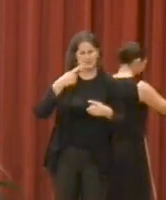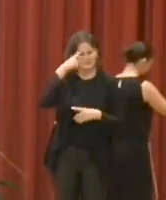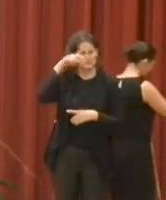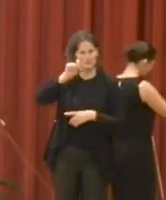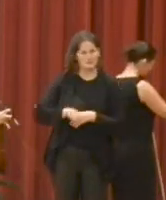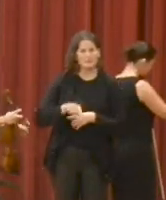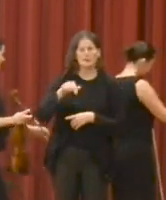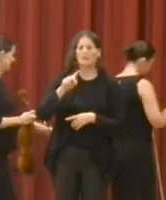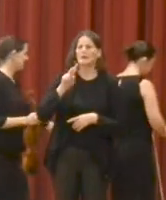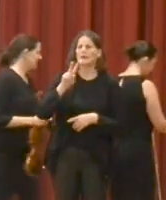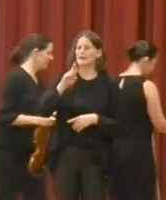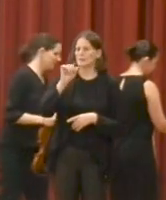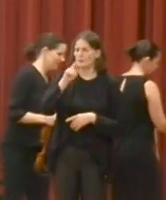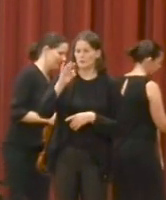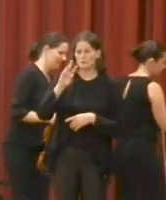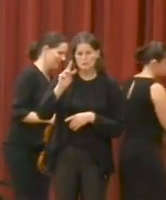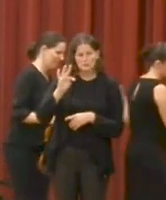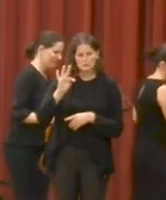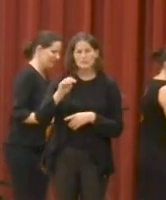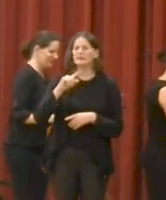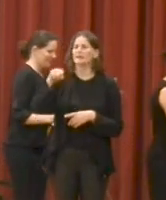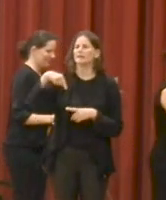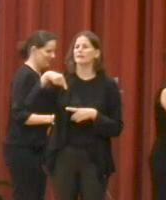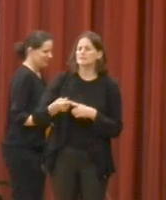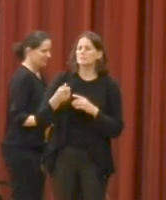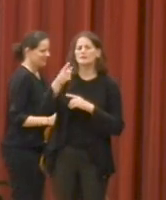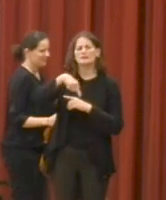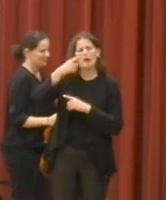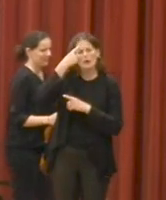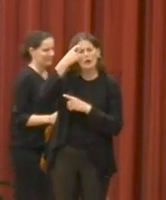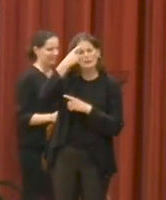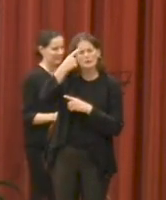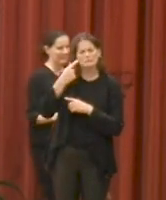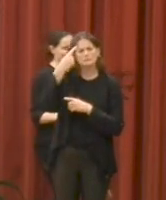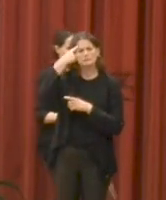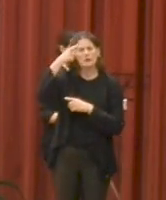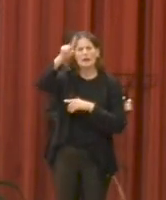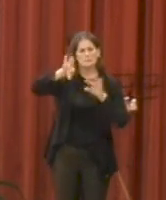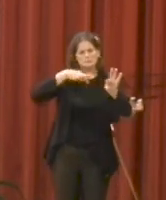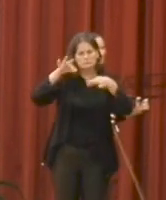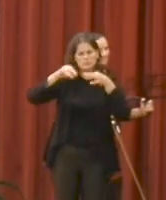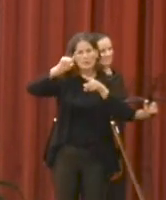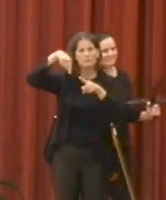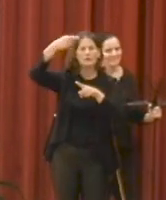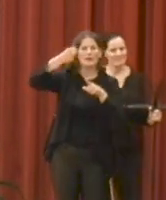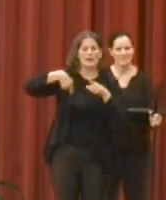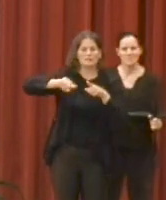la Concòrdia. Moltes gràcies i molt bon curs 2024-2025.